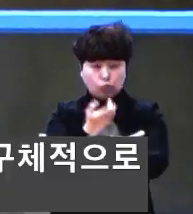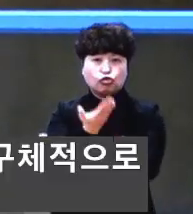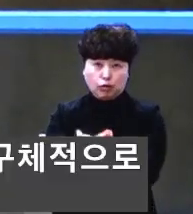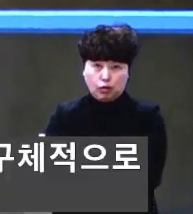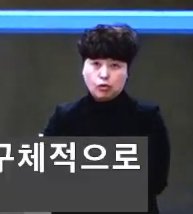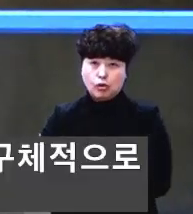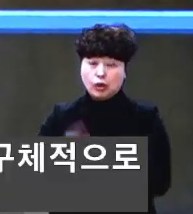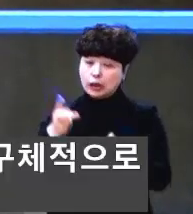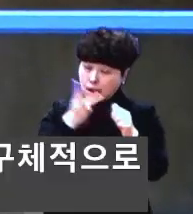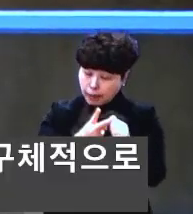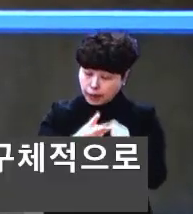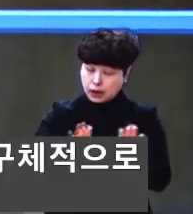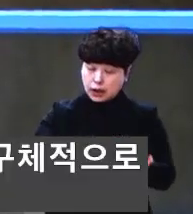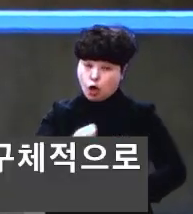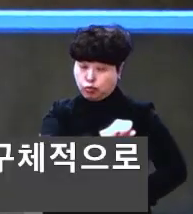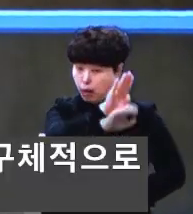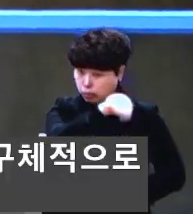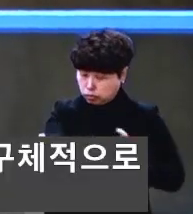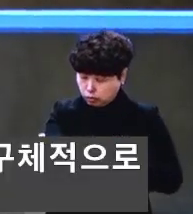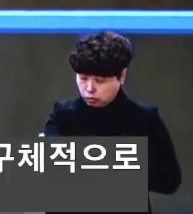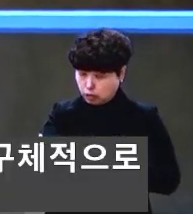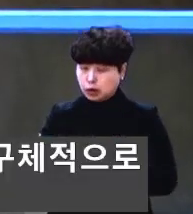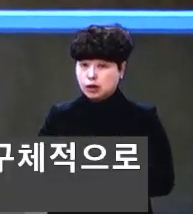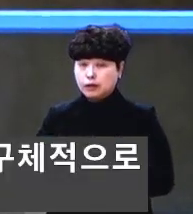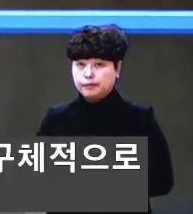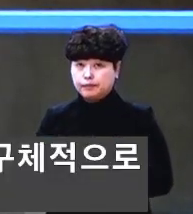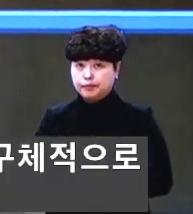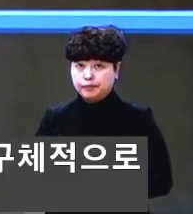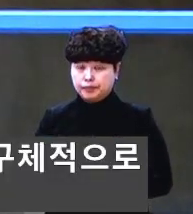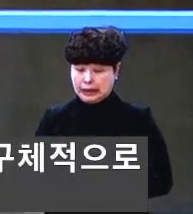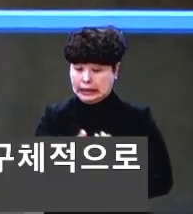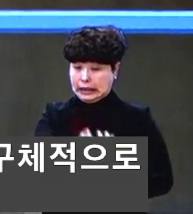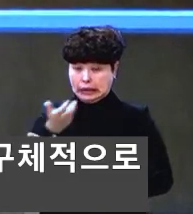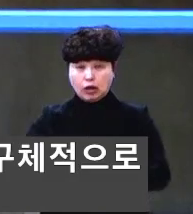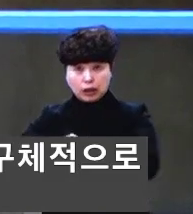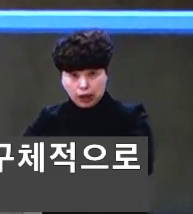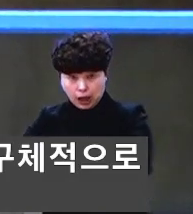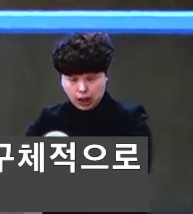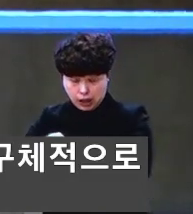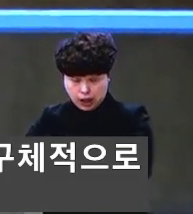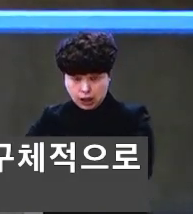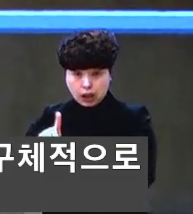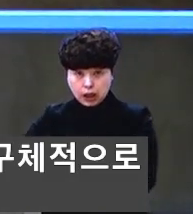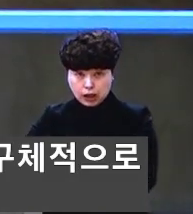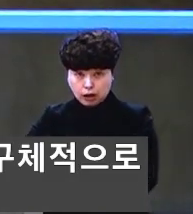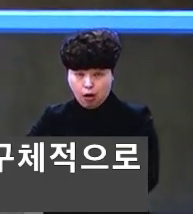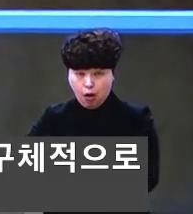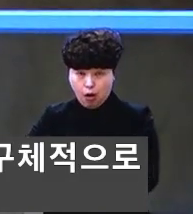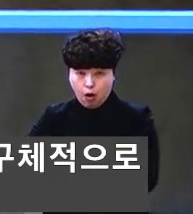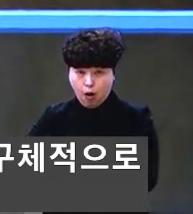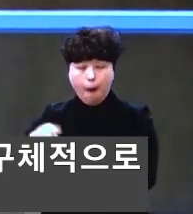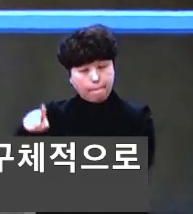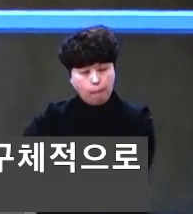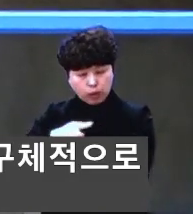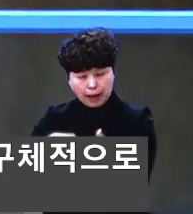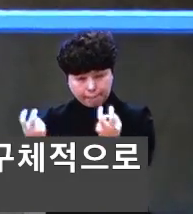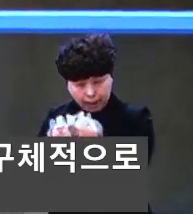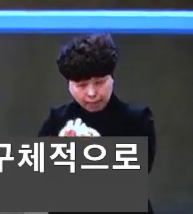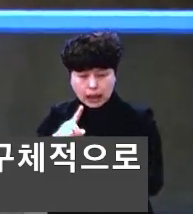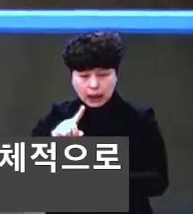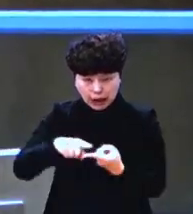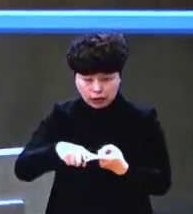셋째, 국방부는 수송부대 이전 부지인 방용수배에 대한 보존 방안을 구체적으로